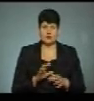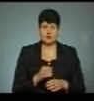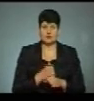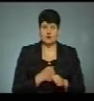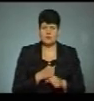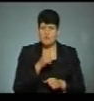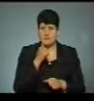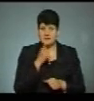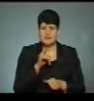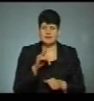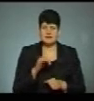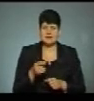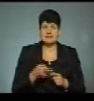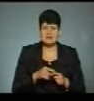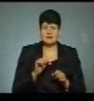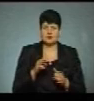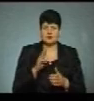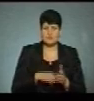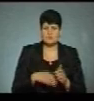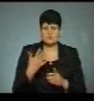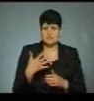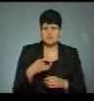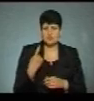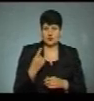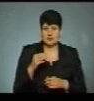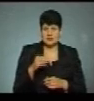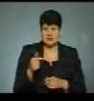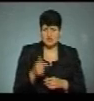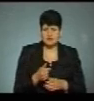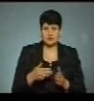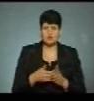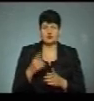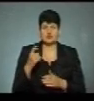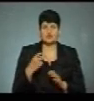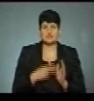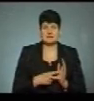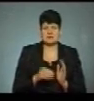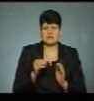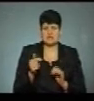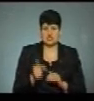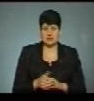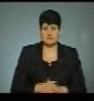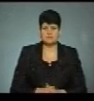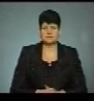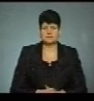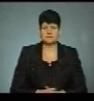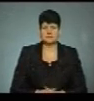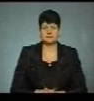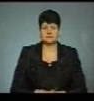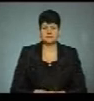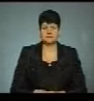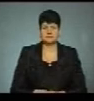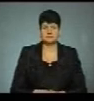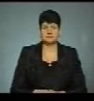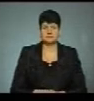підпільних цехах. За це можуть оштрафувати від 51 тисячі гривень до 170 тисяч гривень. Діана Ярошенко, новини на